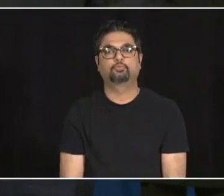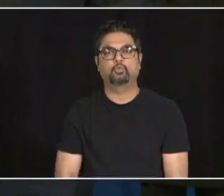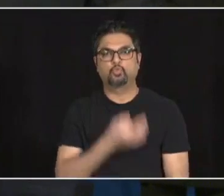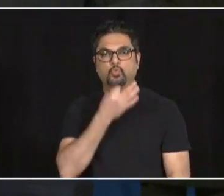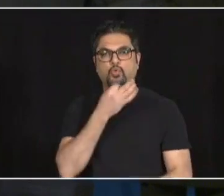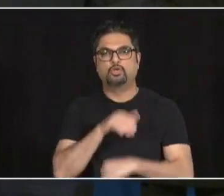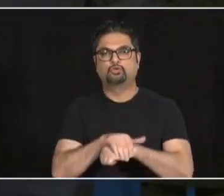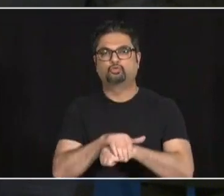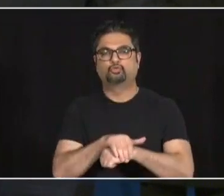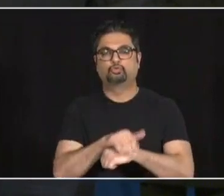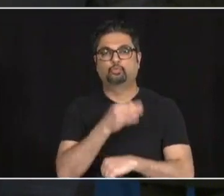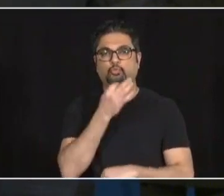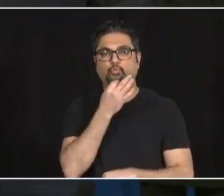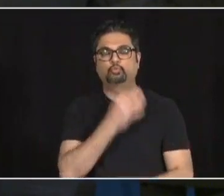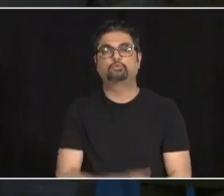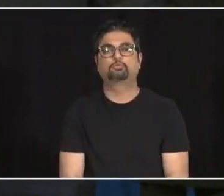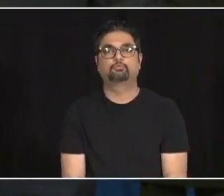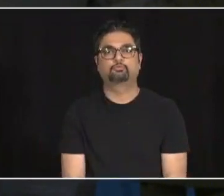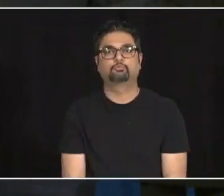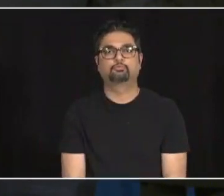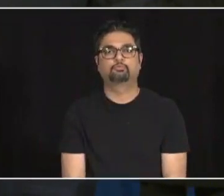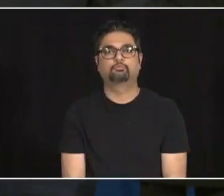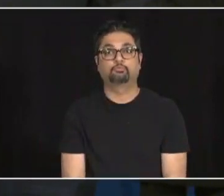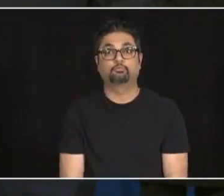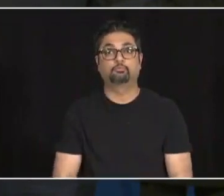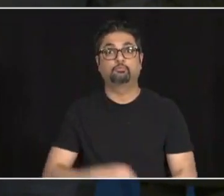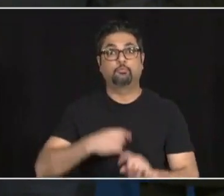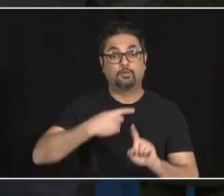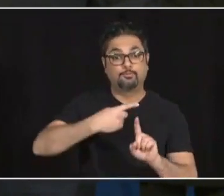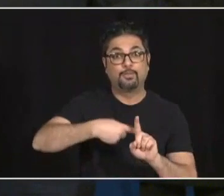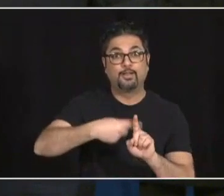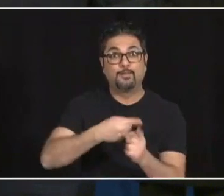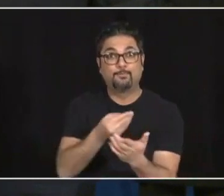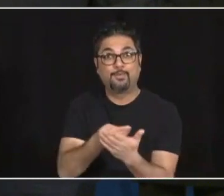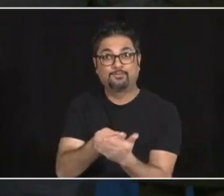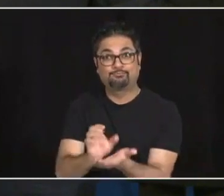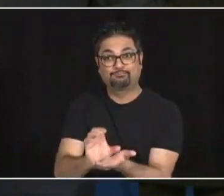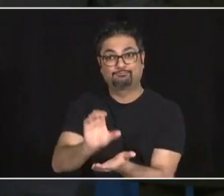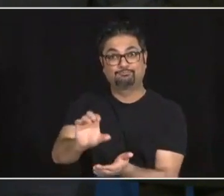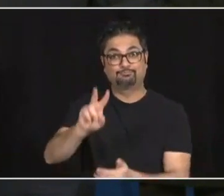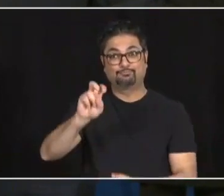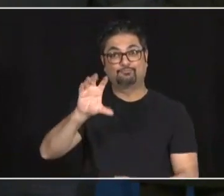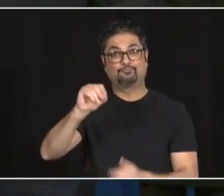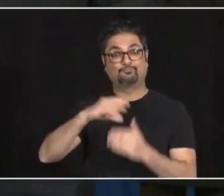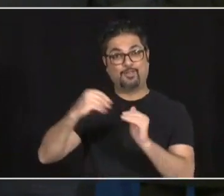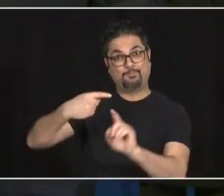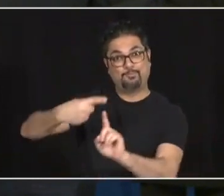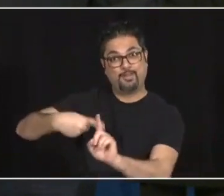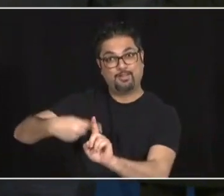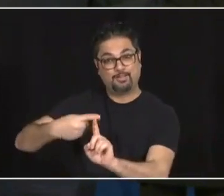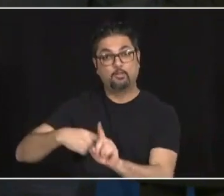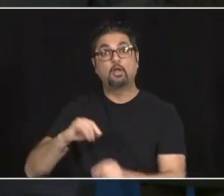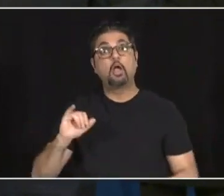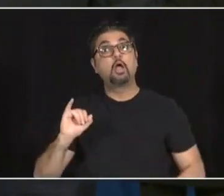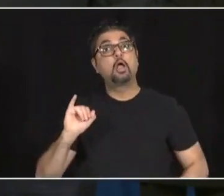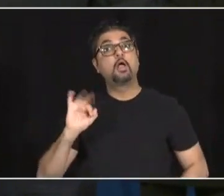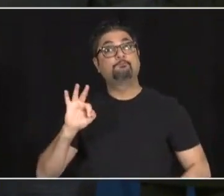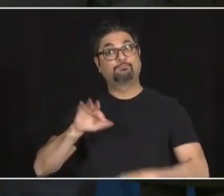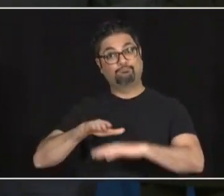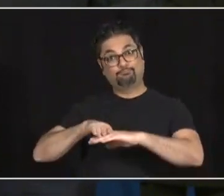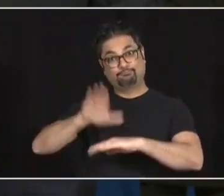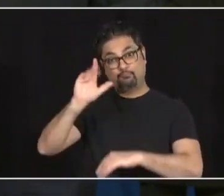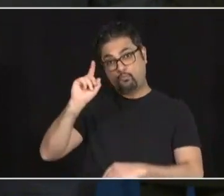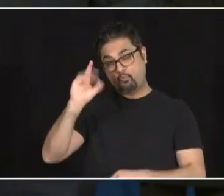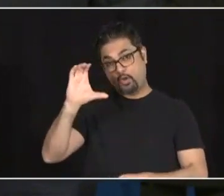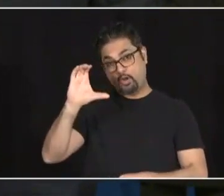We're also providing a monthly lump sum payment of $250 per month for those working over 100 hours every month for